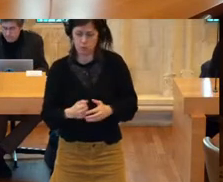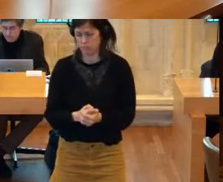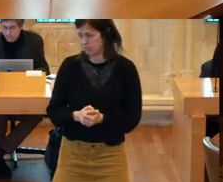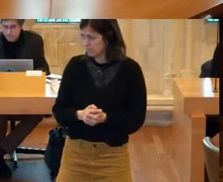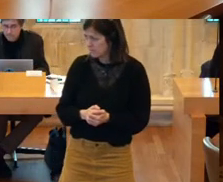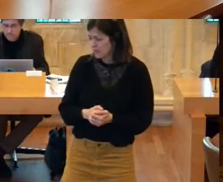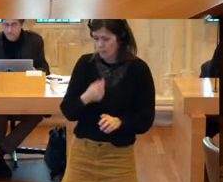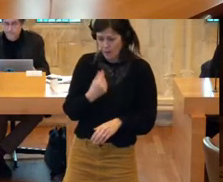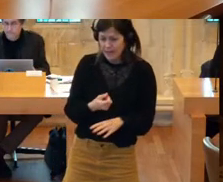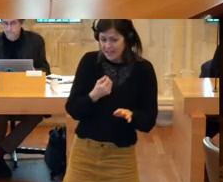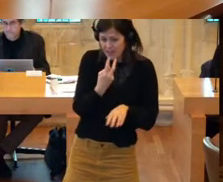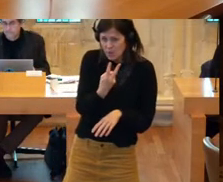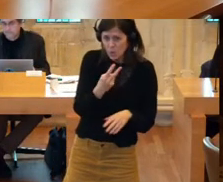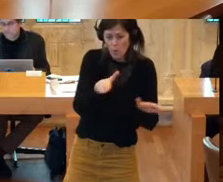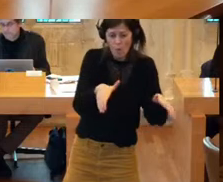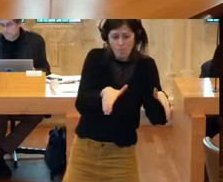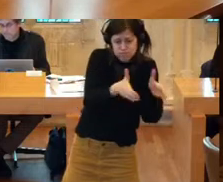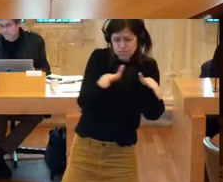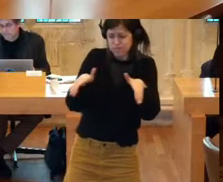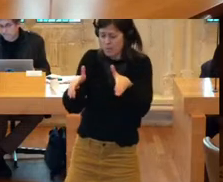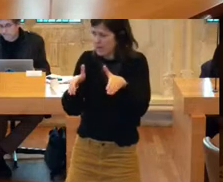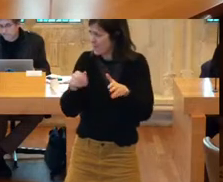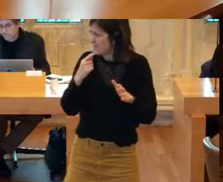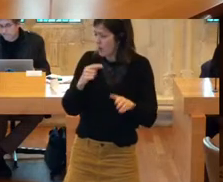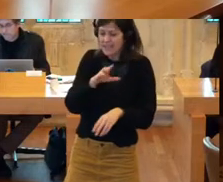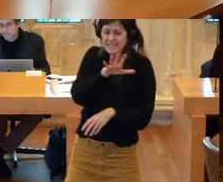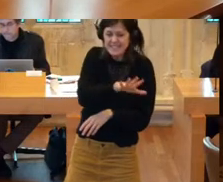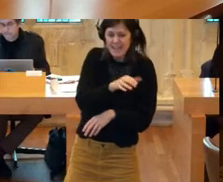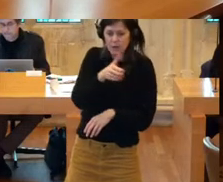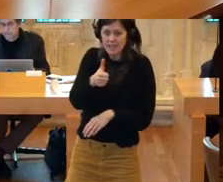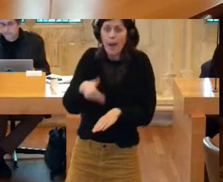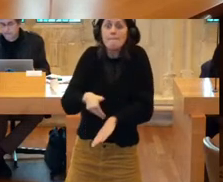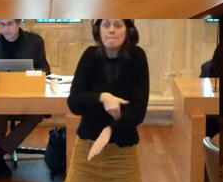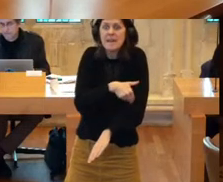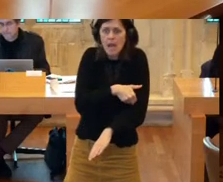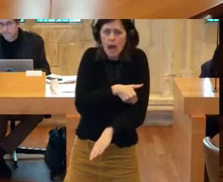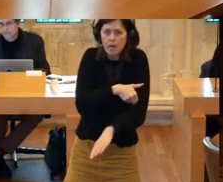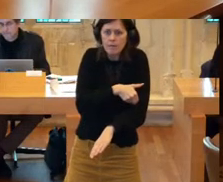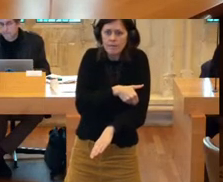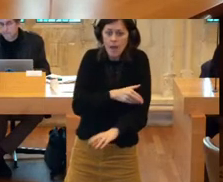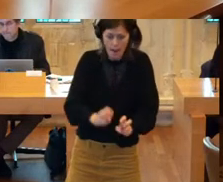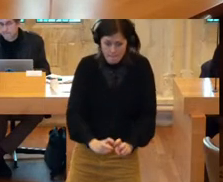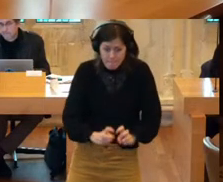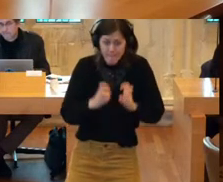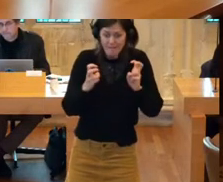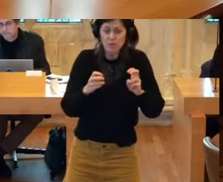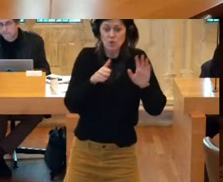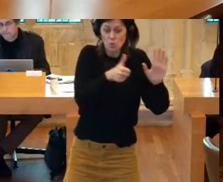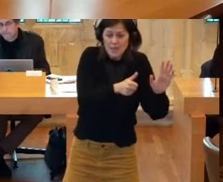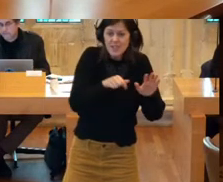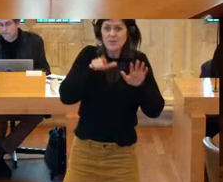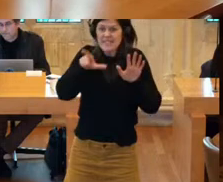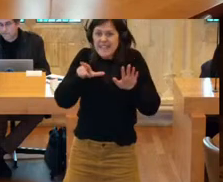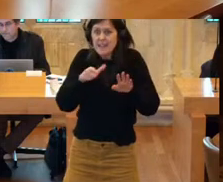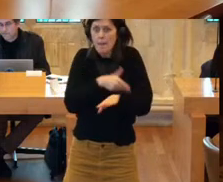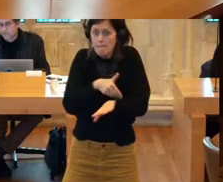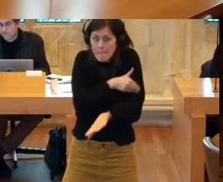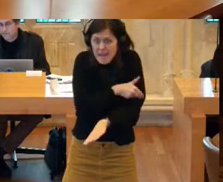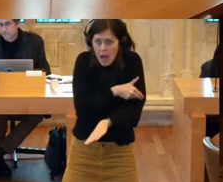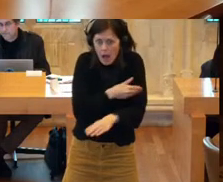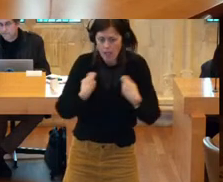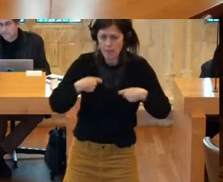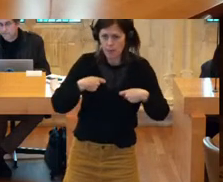venir a déjà vu son prix augmenter de 51 milliards à 67 milliards avant même que l'on